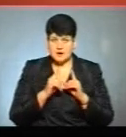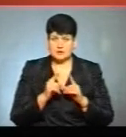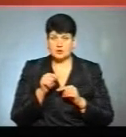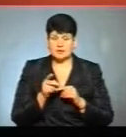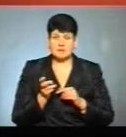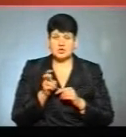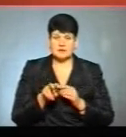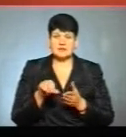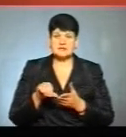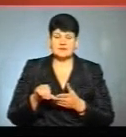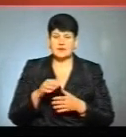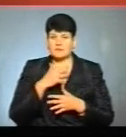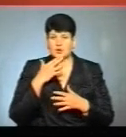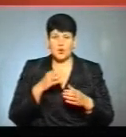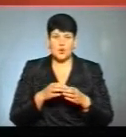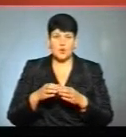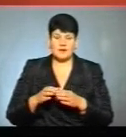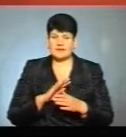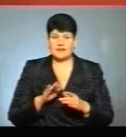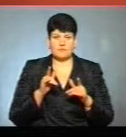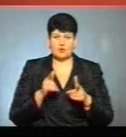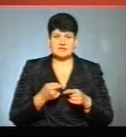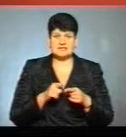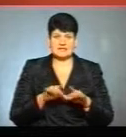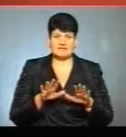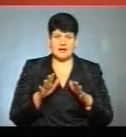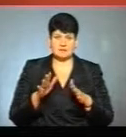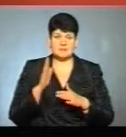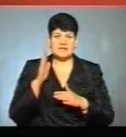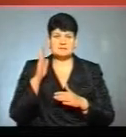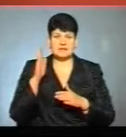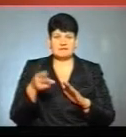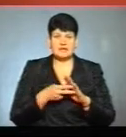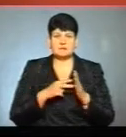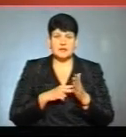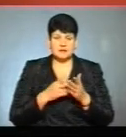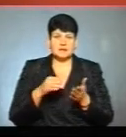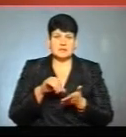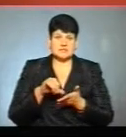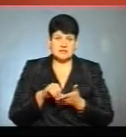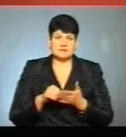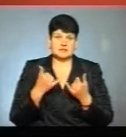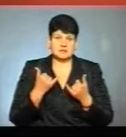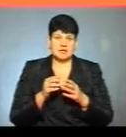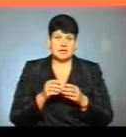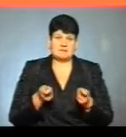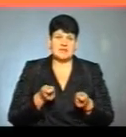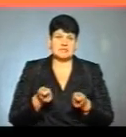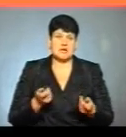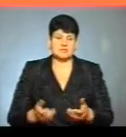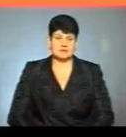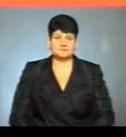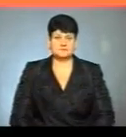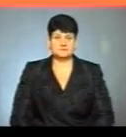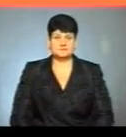туди прийшли представники багатьох громад, які не погоджуються з цими варіантами перспективних планів, які представила наразі адміністрація.